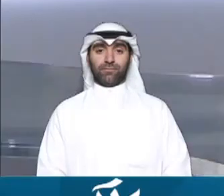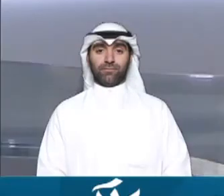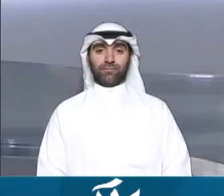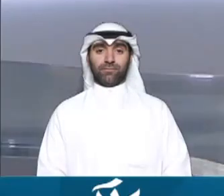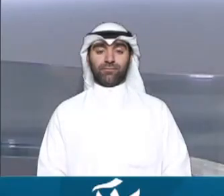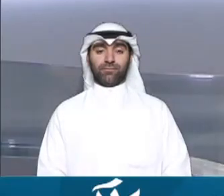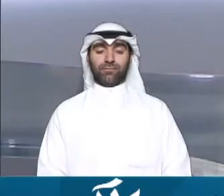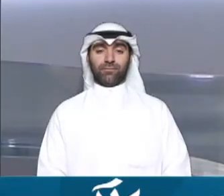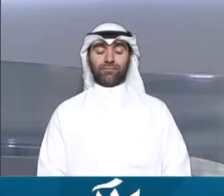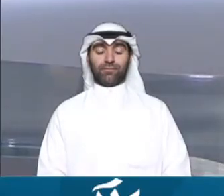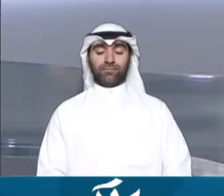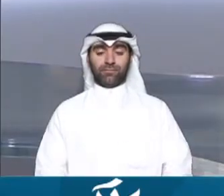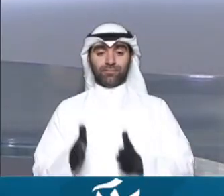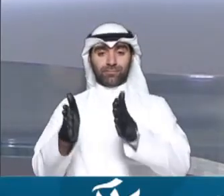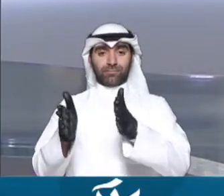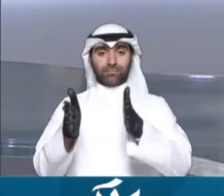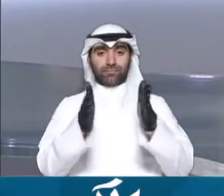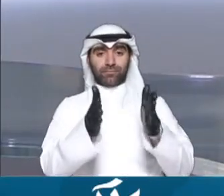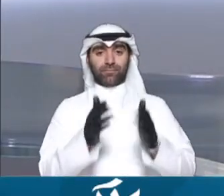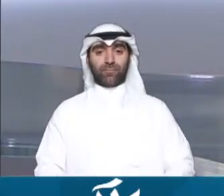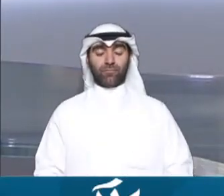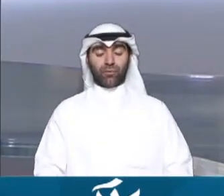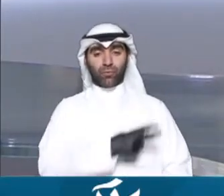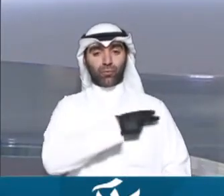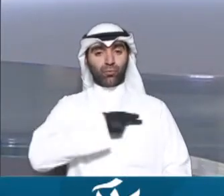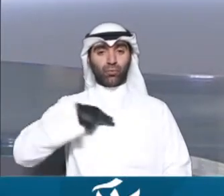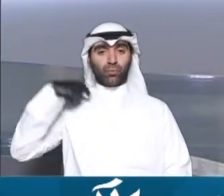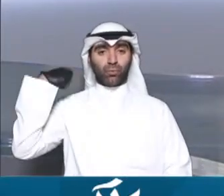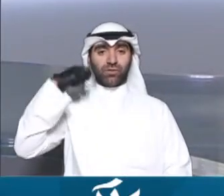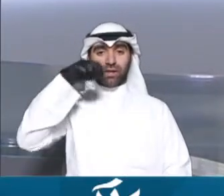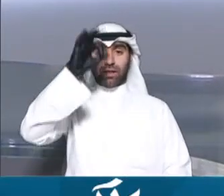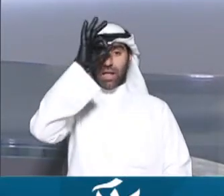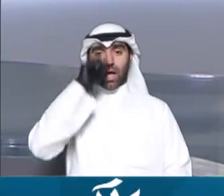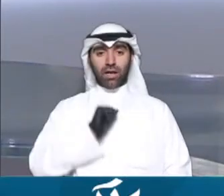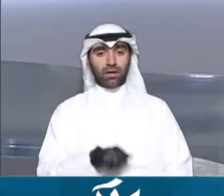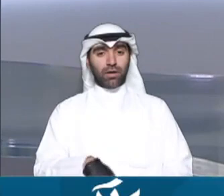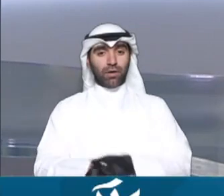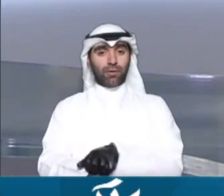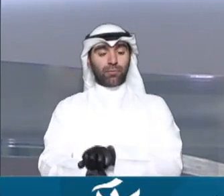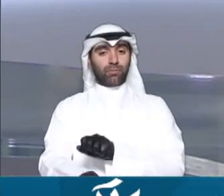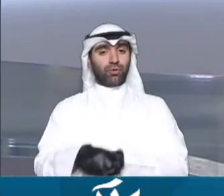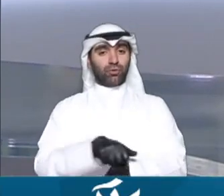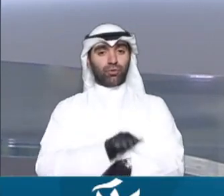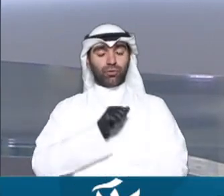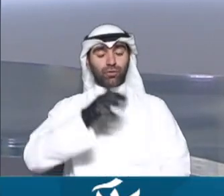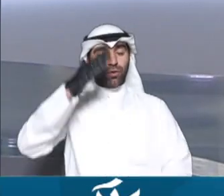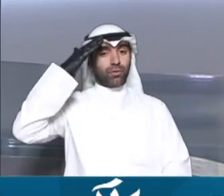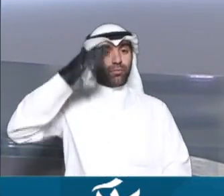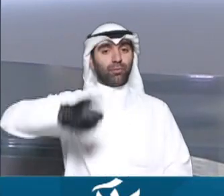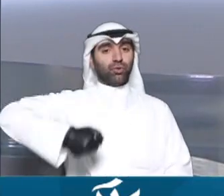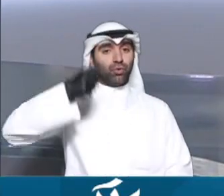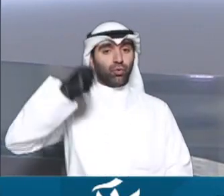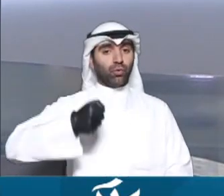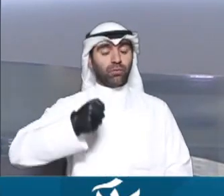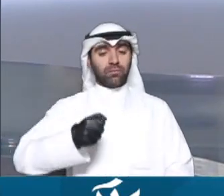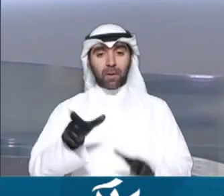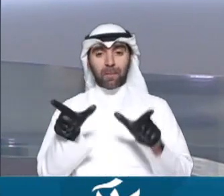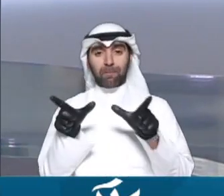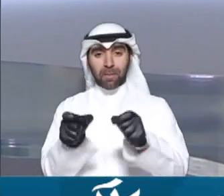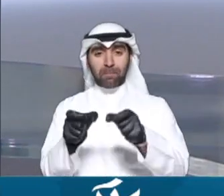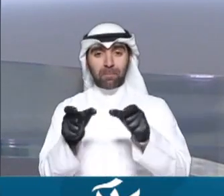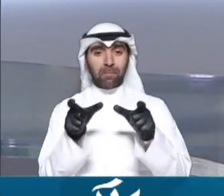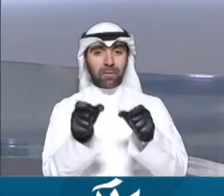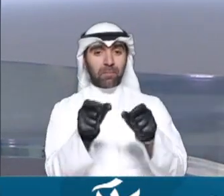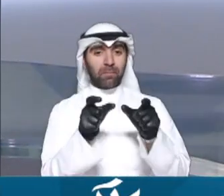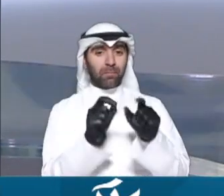أيضا أخواننا في وزارة الداخلية مشكورين، ويعني جهودهم مستمرة في ضبط المخالفين لقوانين